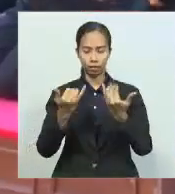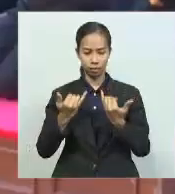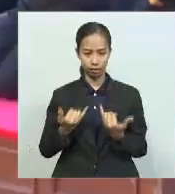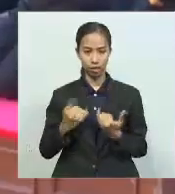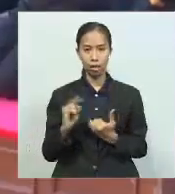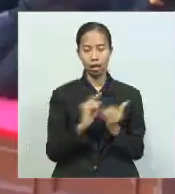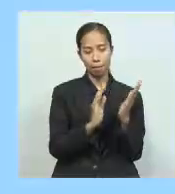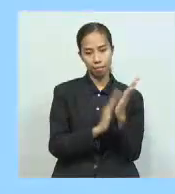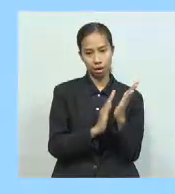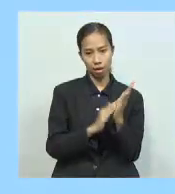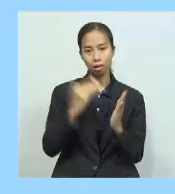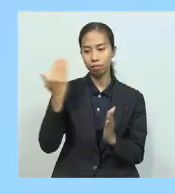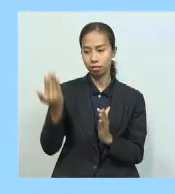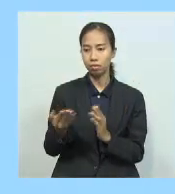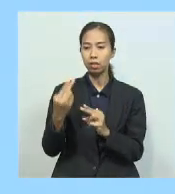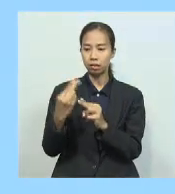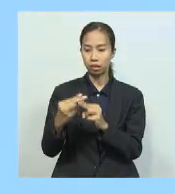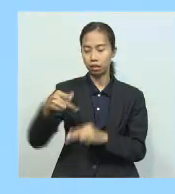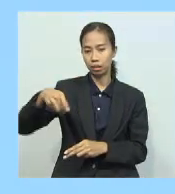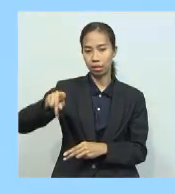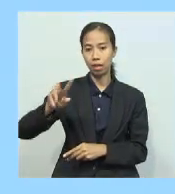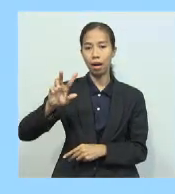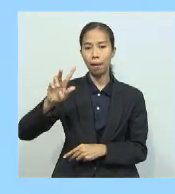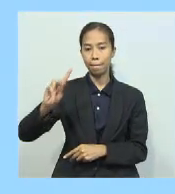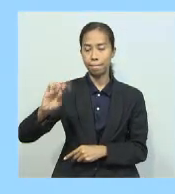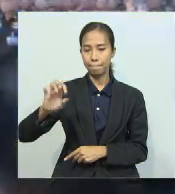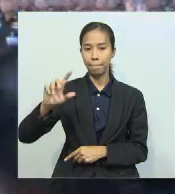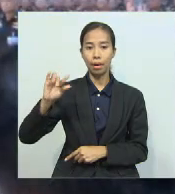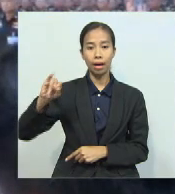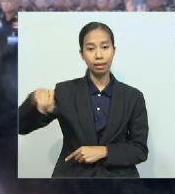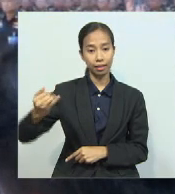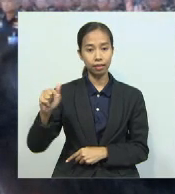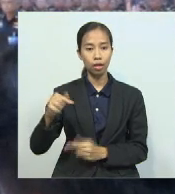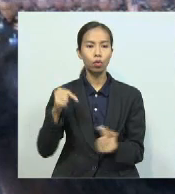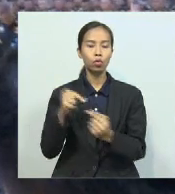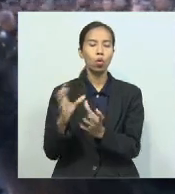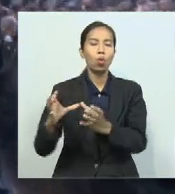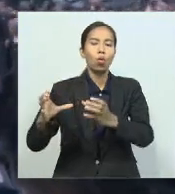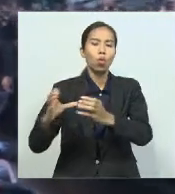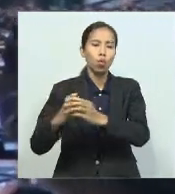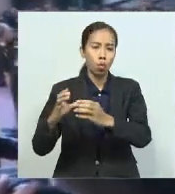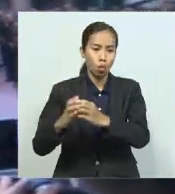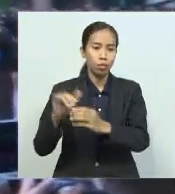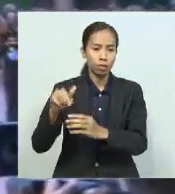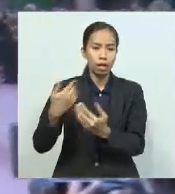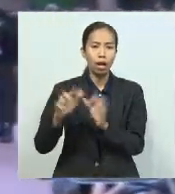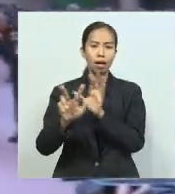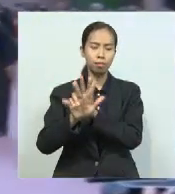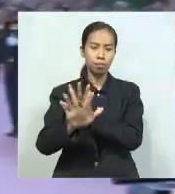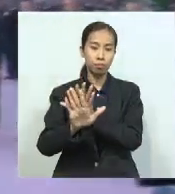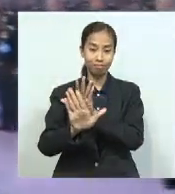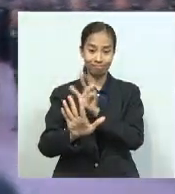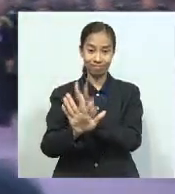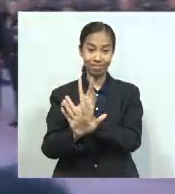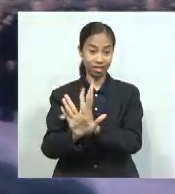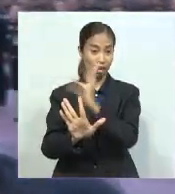กาศชมเชยพันโทประกิตผลฟักจากกรณีที่หัวหน้าพรรคเสรีรวมไทยเดินทางลงพื้นที่ช่วยลูกพรรคในพื้นที่จังหวัดปรา